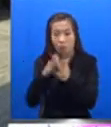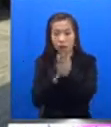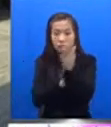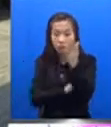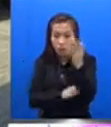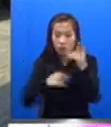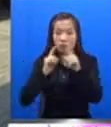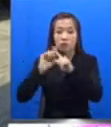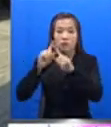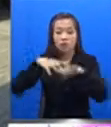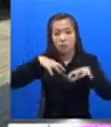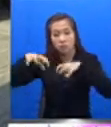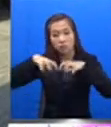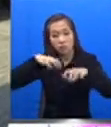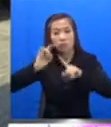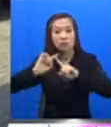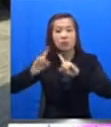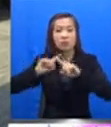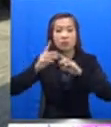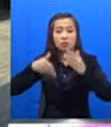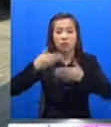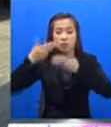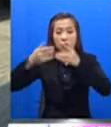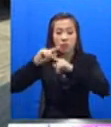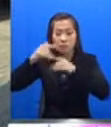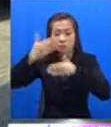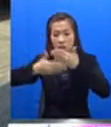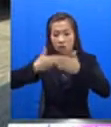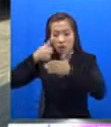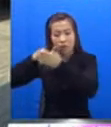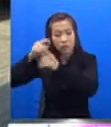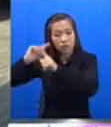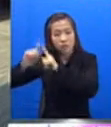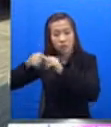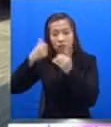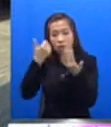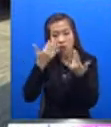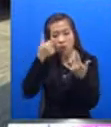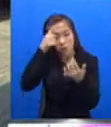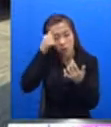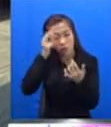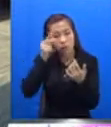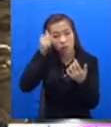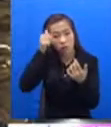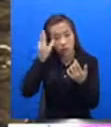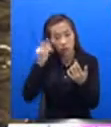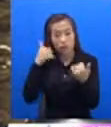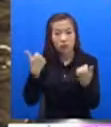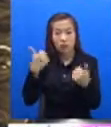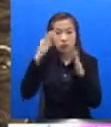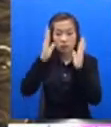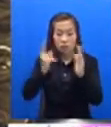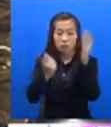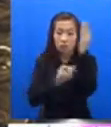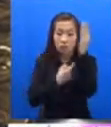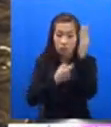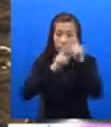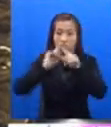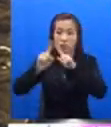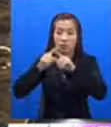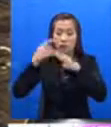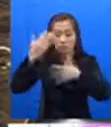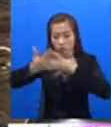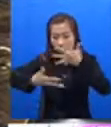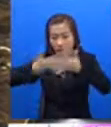บริหารจัดการผู้ที่นำยางเข้าจำหน่ายจึงต้องเข้าคิวรอ 2-3วันขณะที่ชาวสวนยางทั่วไปยังคงจำหน่าย